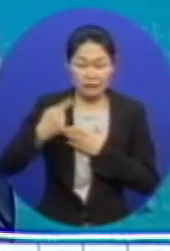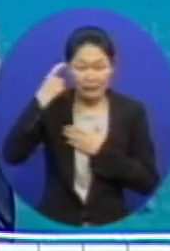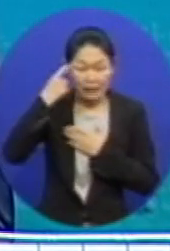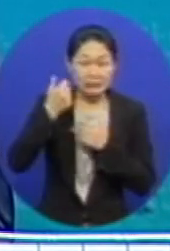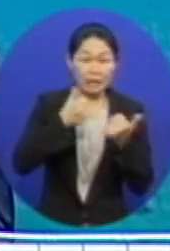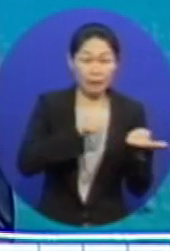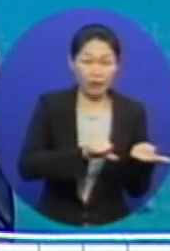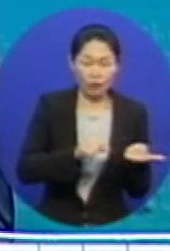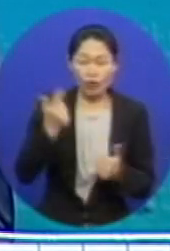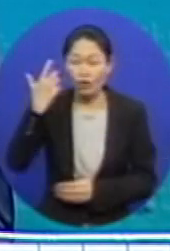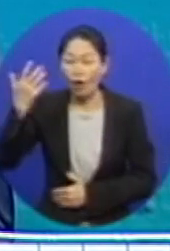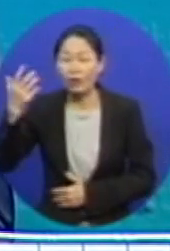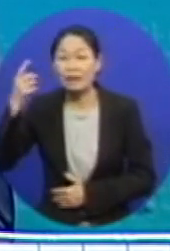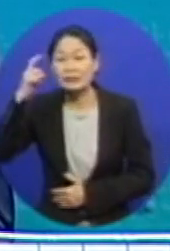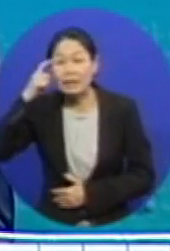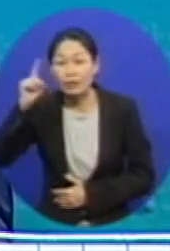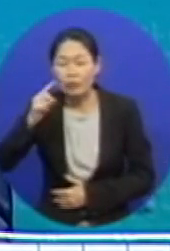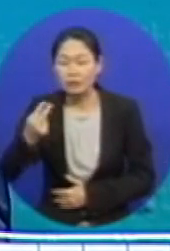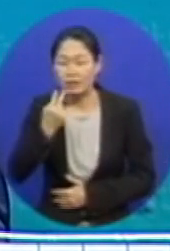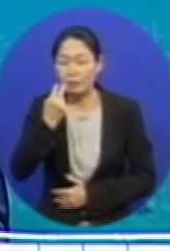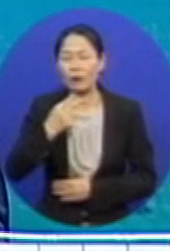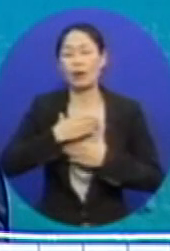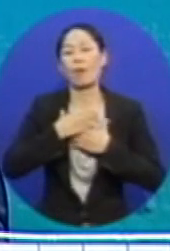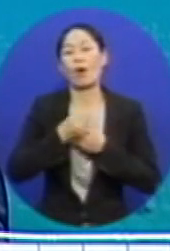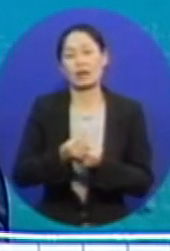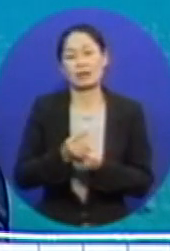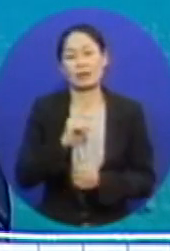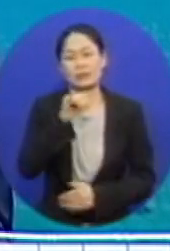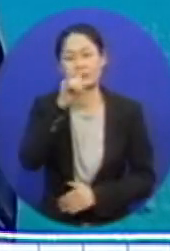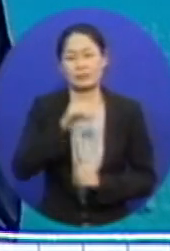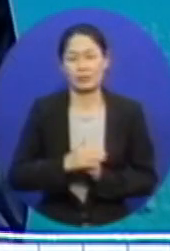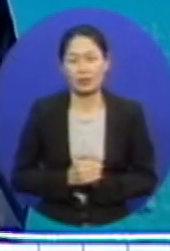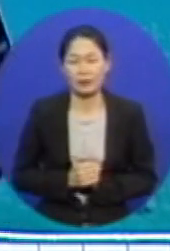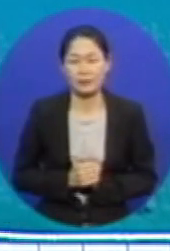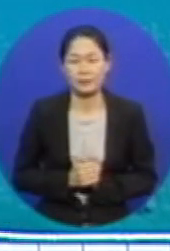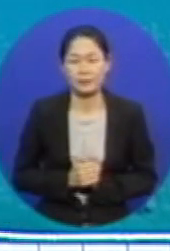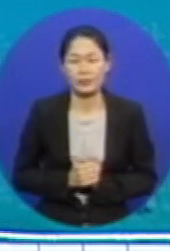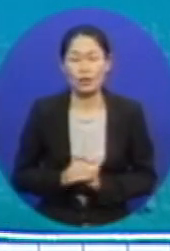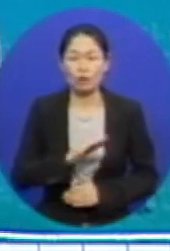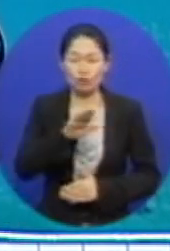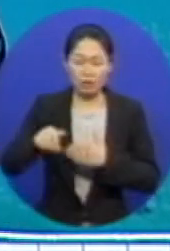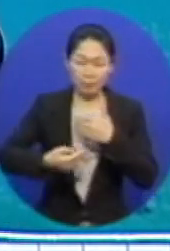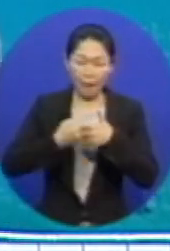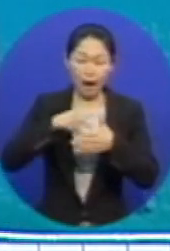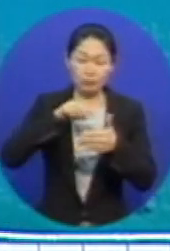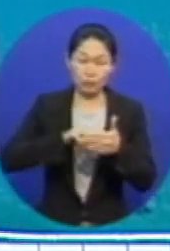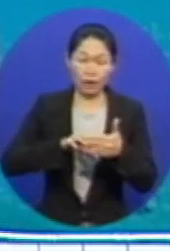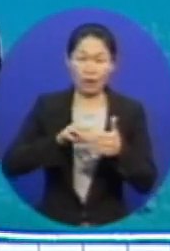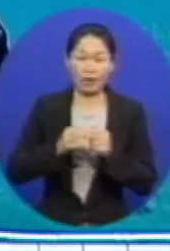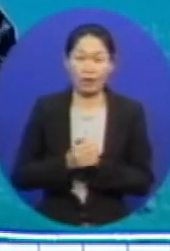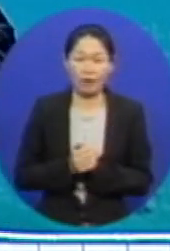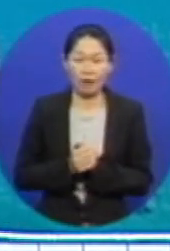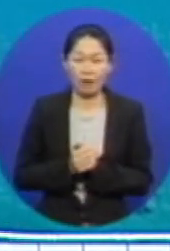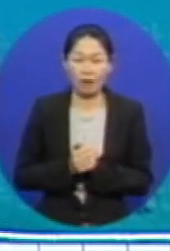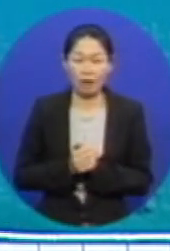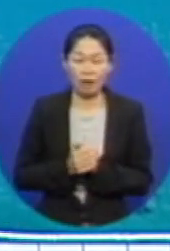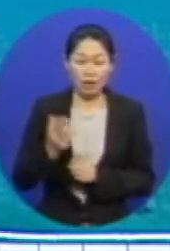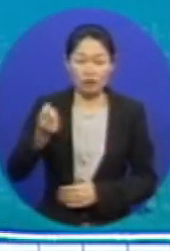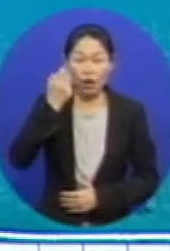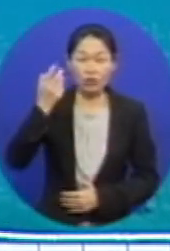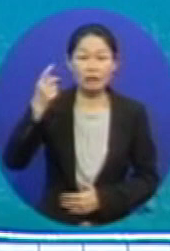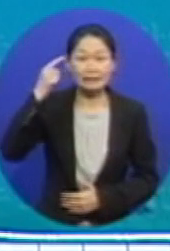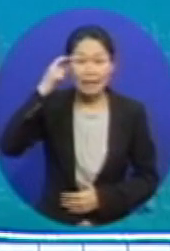영의 생각은 생명과 평안이 니라 우리 마음속에 정령의